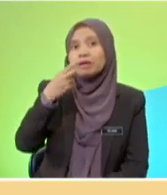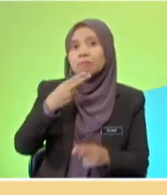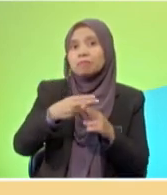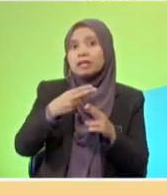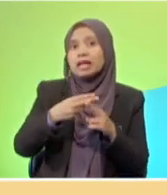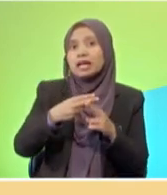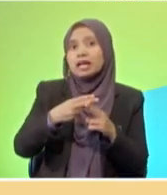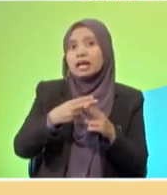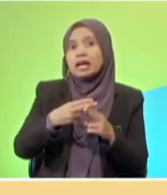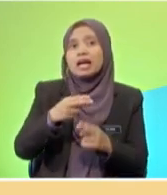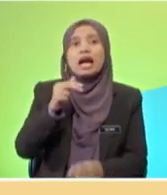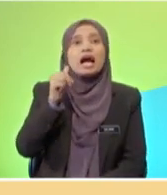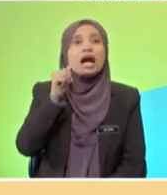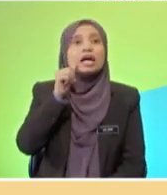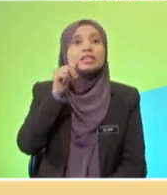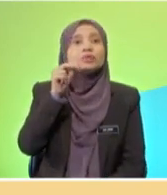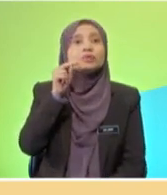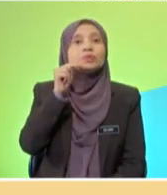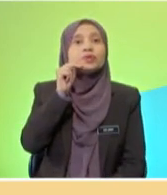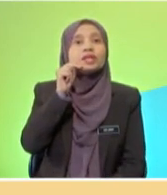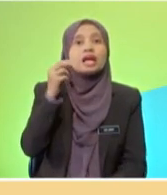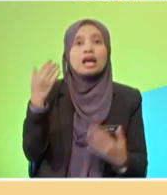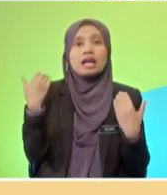ada Berapa bagian air